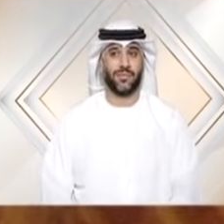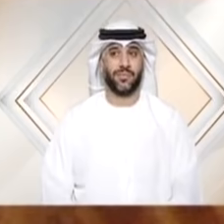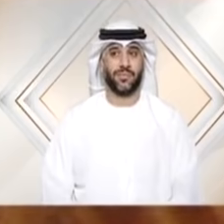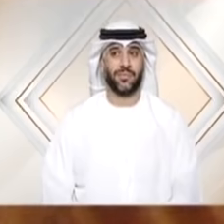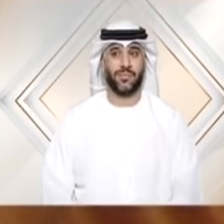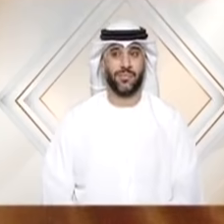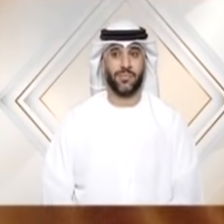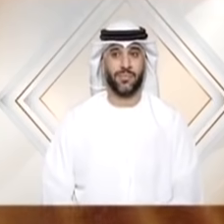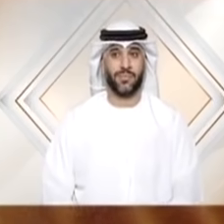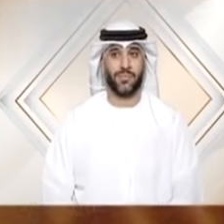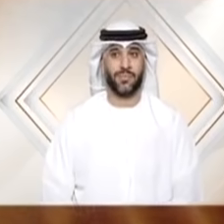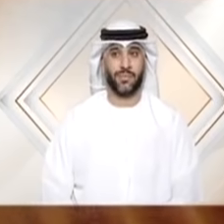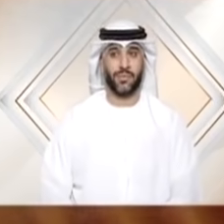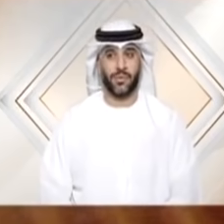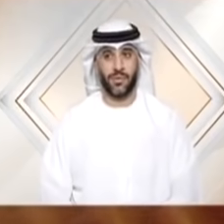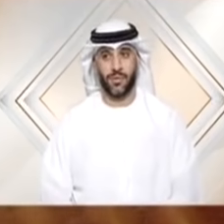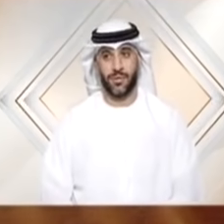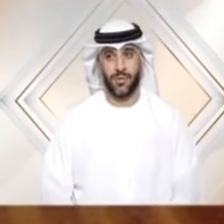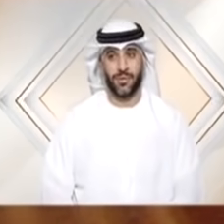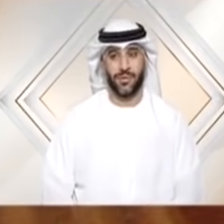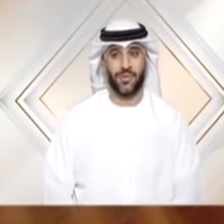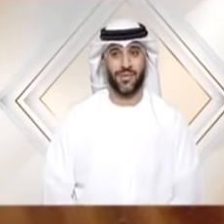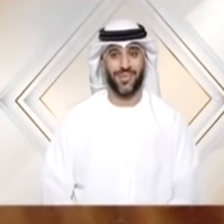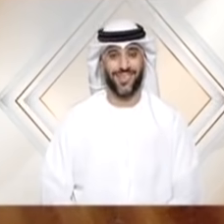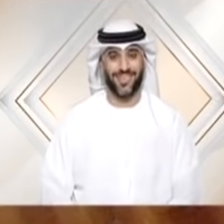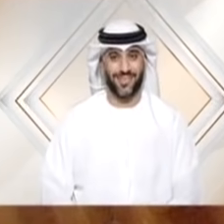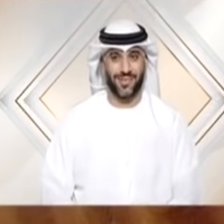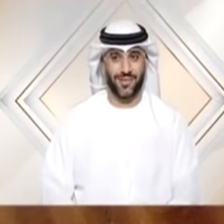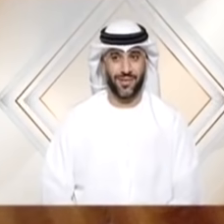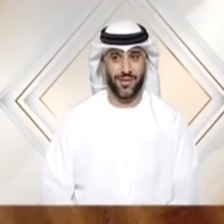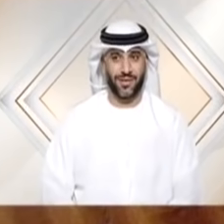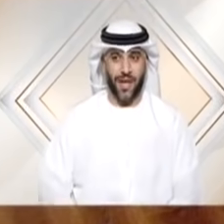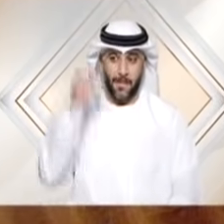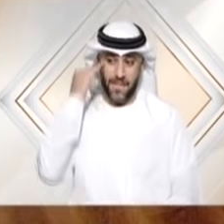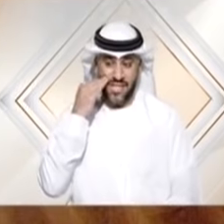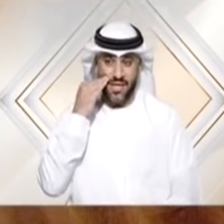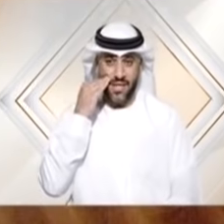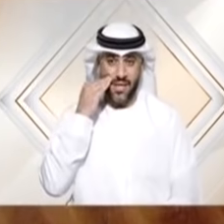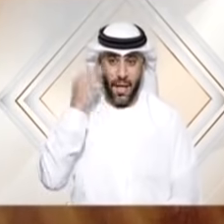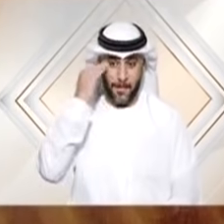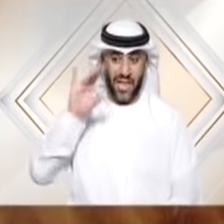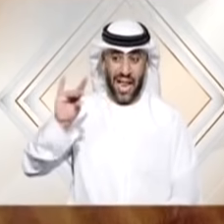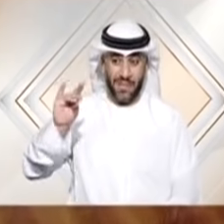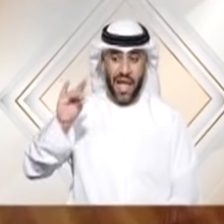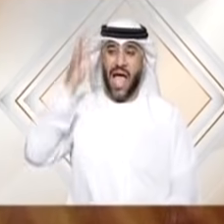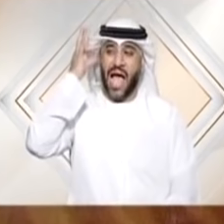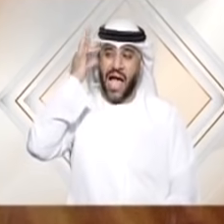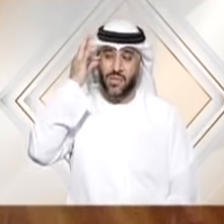على البرنامج، فقالوا يقطع المرأة والحمار الأسود، المرأة والكلب الأسود